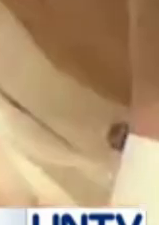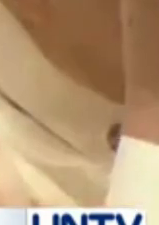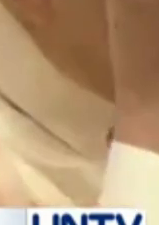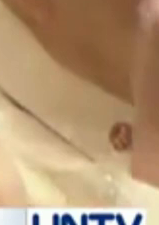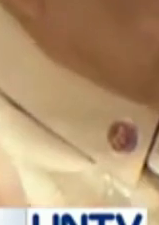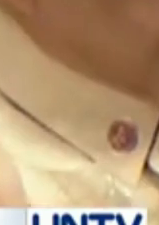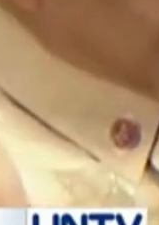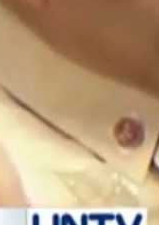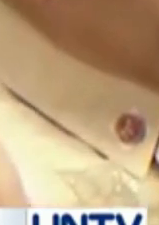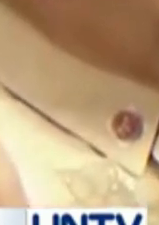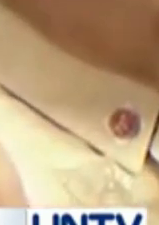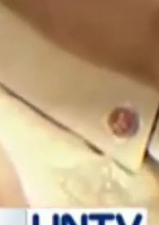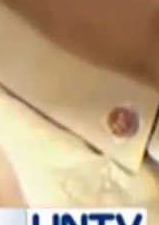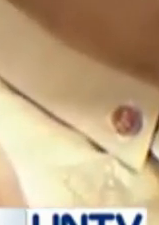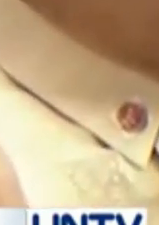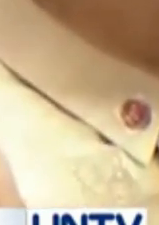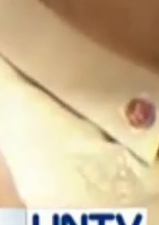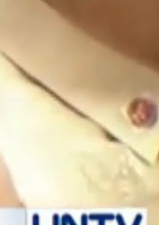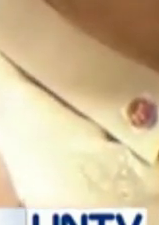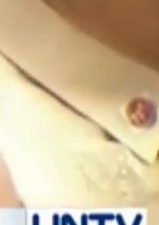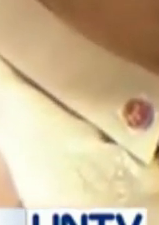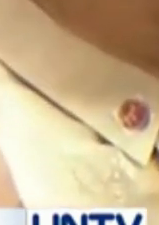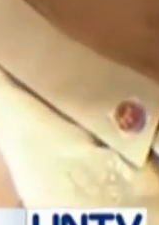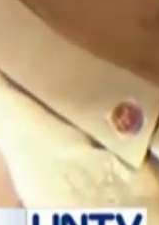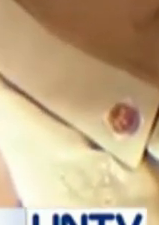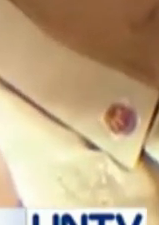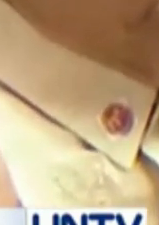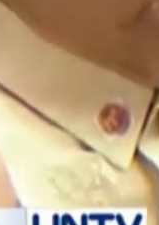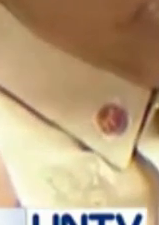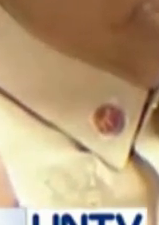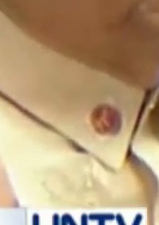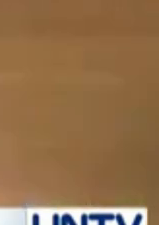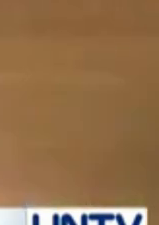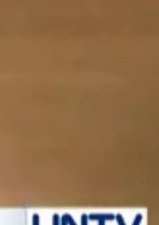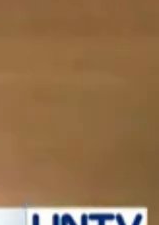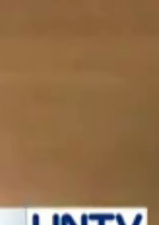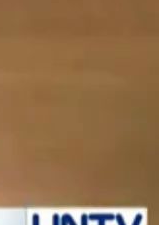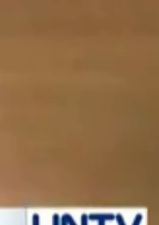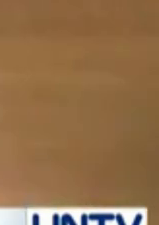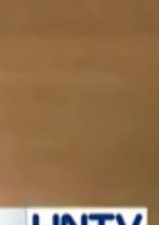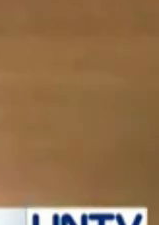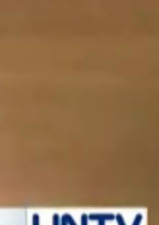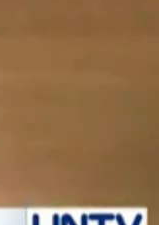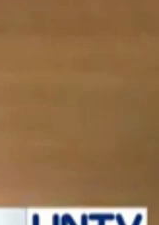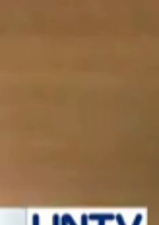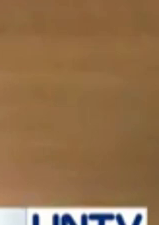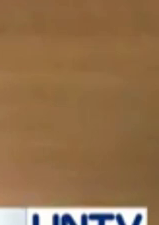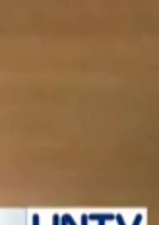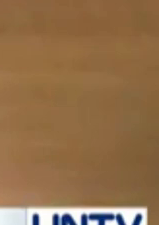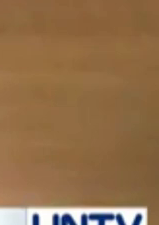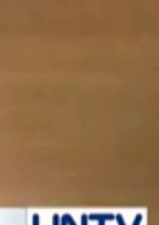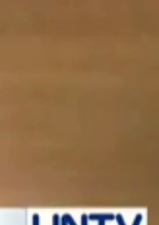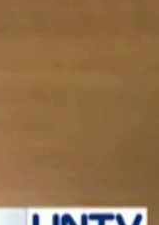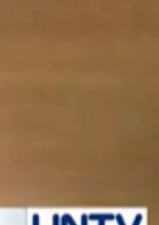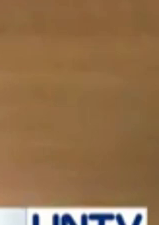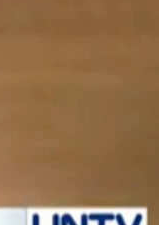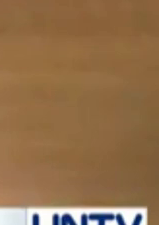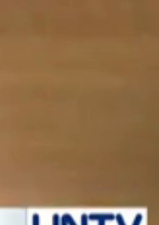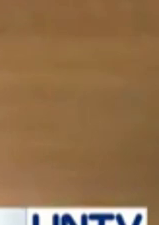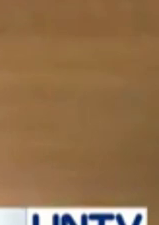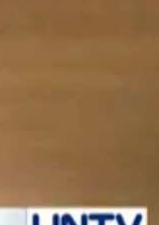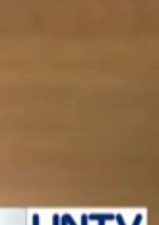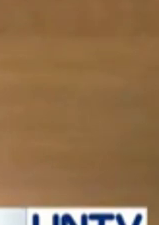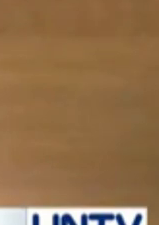ang daloy ng mga produkto at ng serbisyo. Higit sa lahat, pinapalakas natin ang kakayahan ng mga